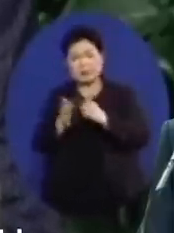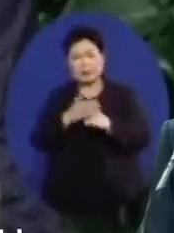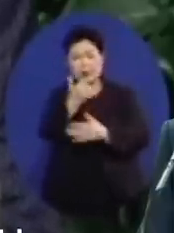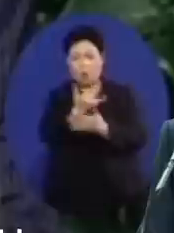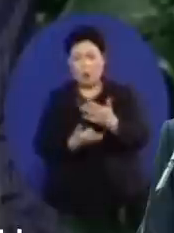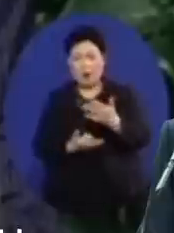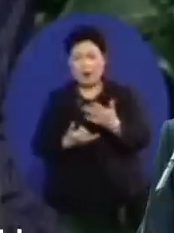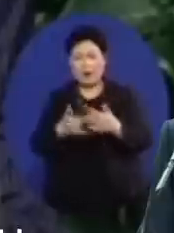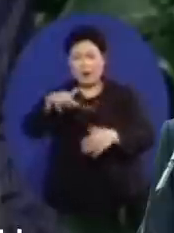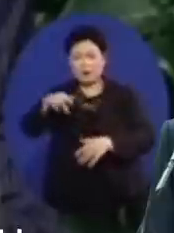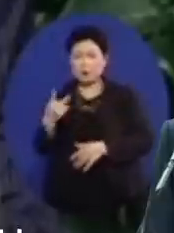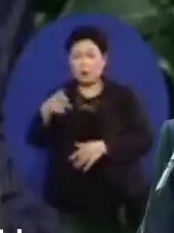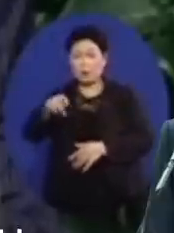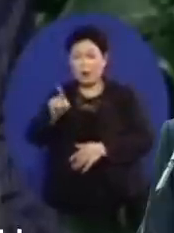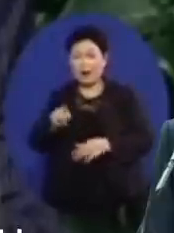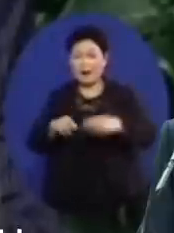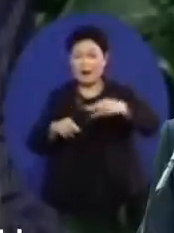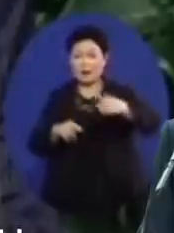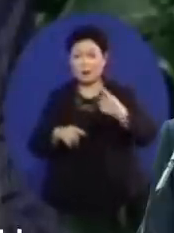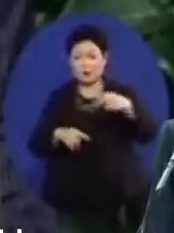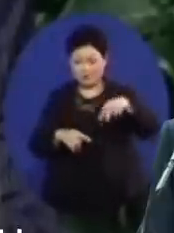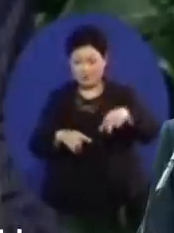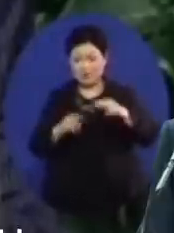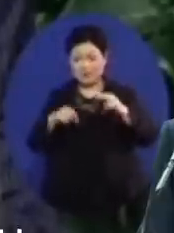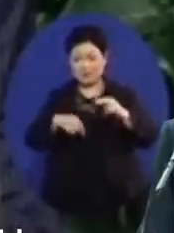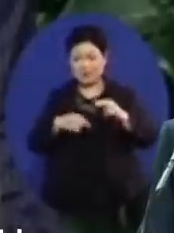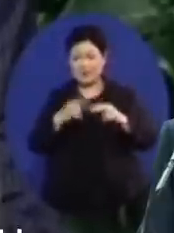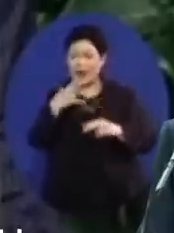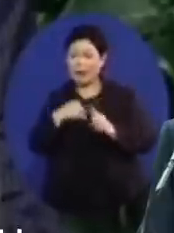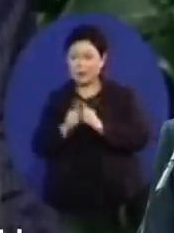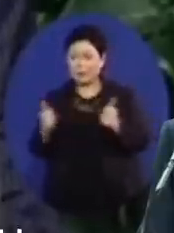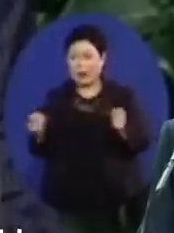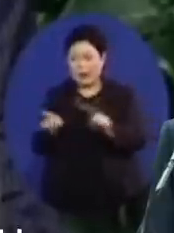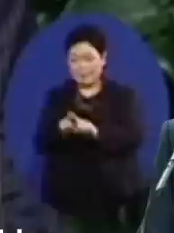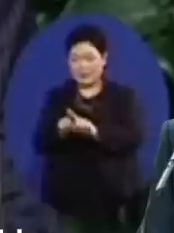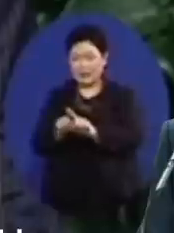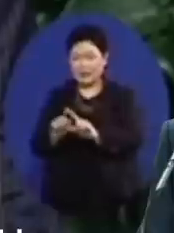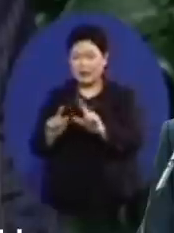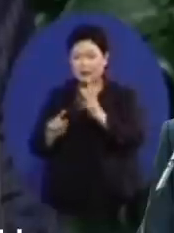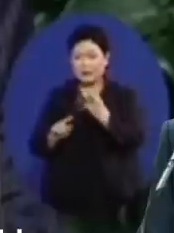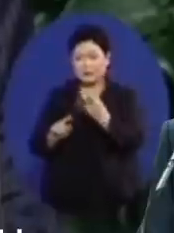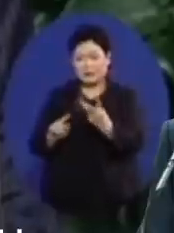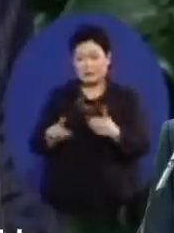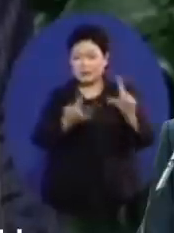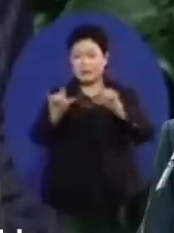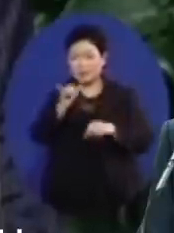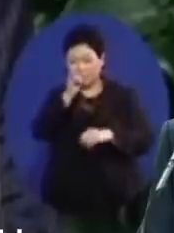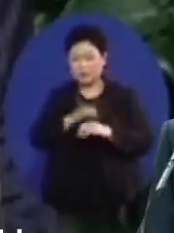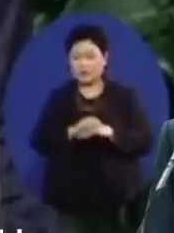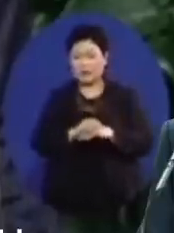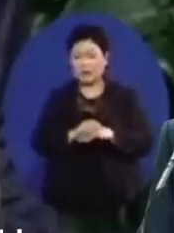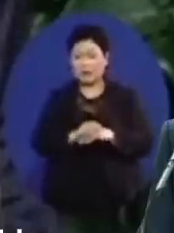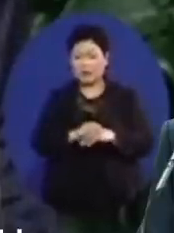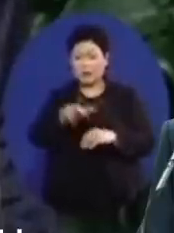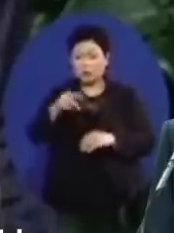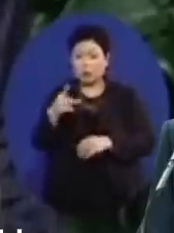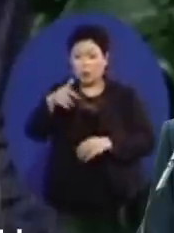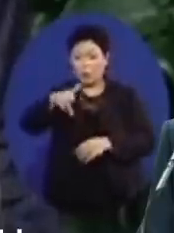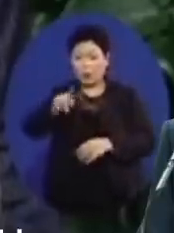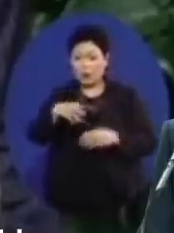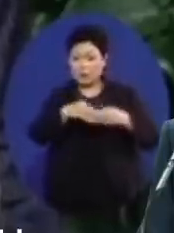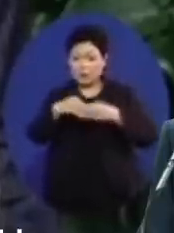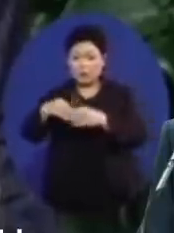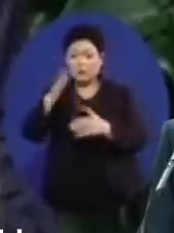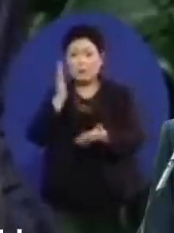롯이 자기 집에 있는데 하나님은 롯을 데려가라는 말 안 했습니다. 내 전토 친척